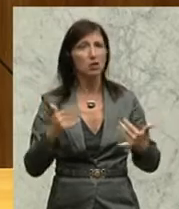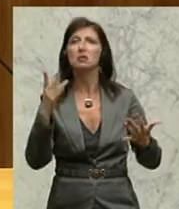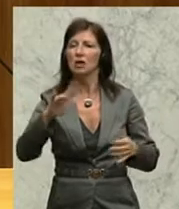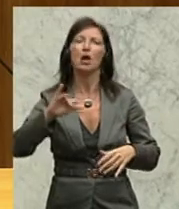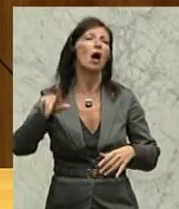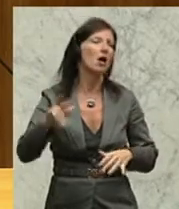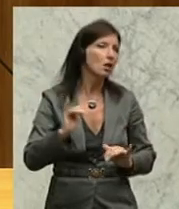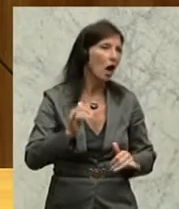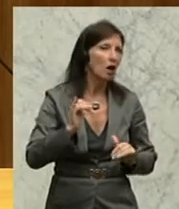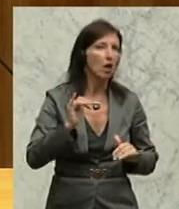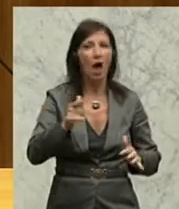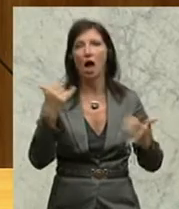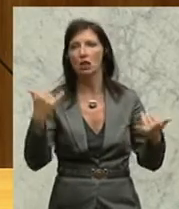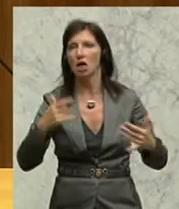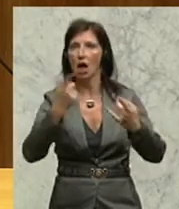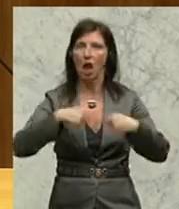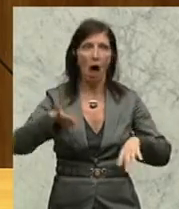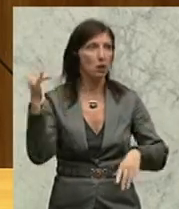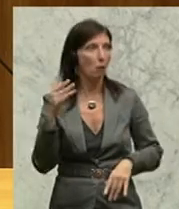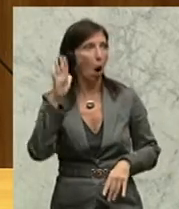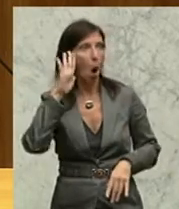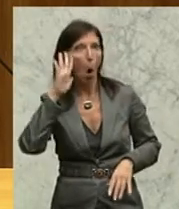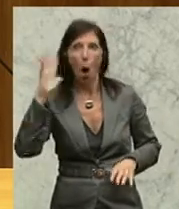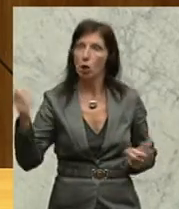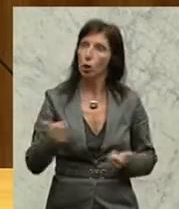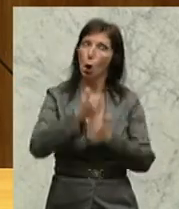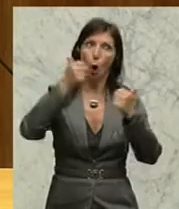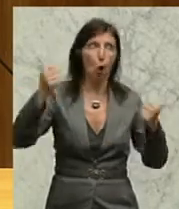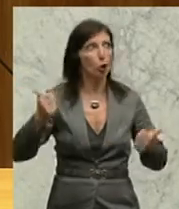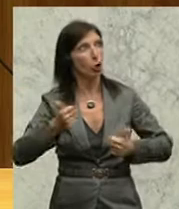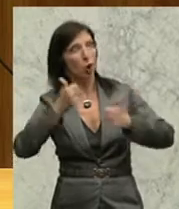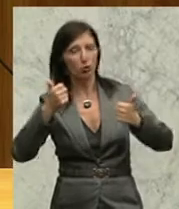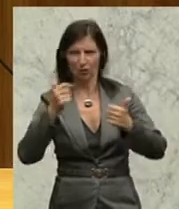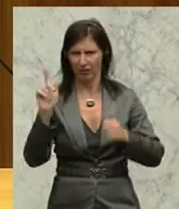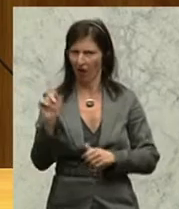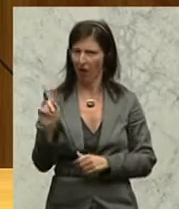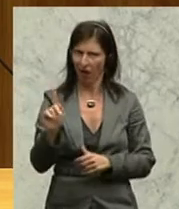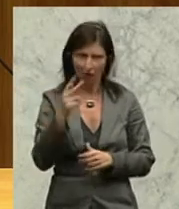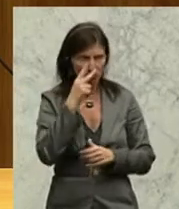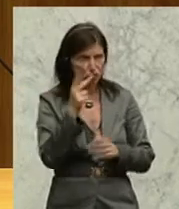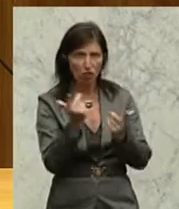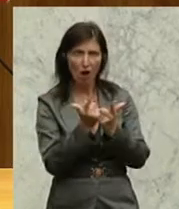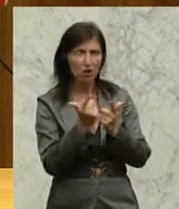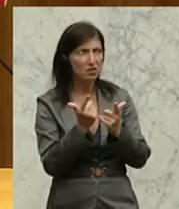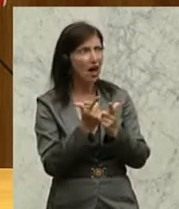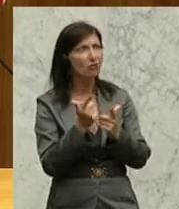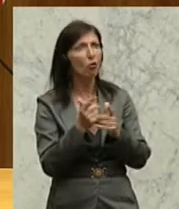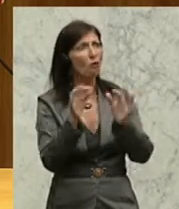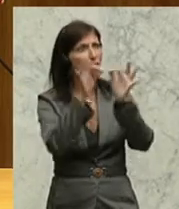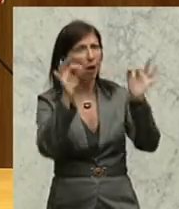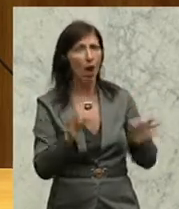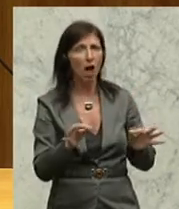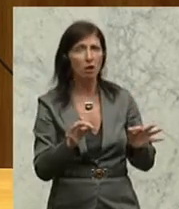honig in diesem jahr höre ich laufe das ist nicht so wenn sie das format lesen dann wissen sie dass wir eine veritable jobkrise haben